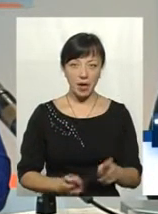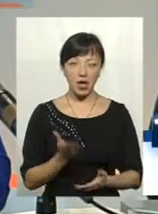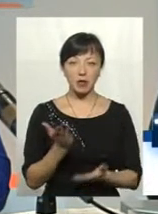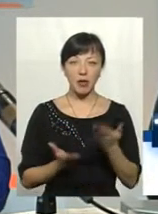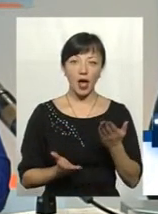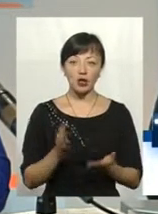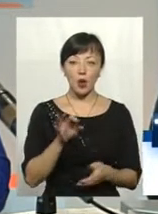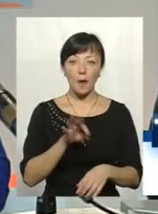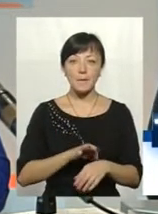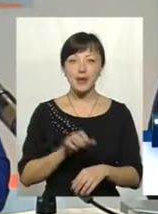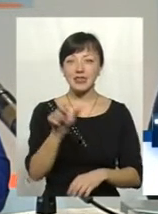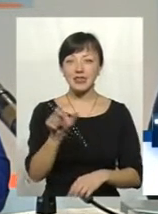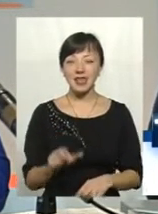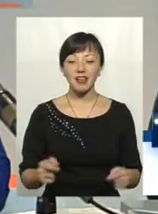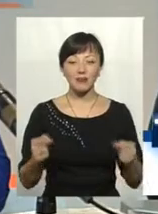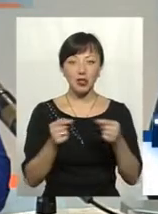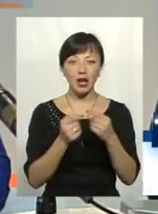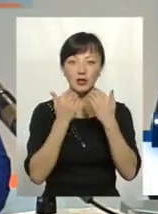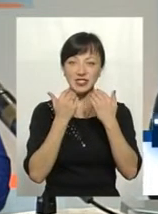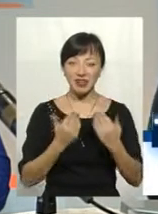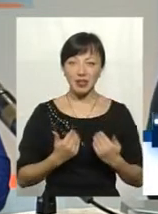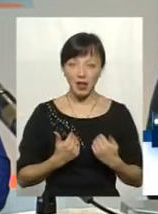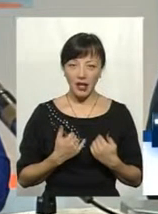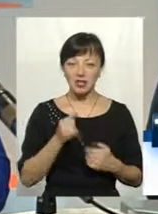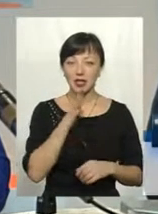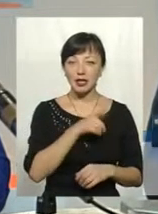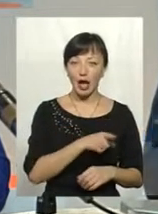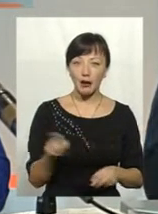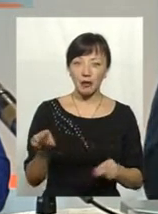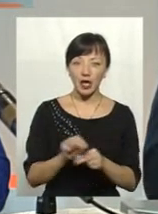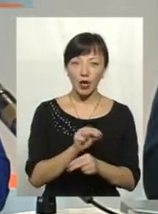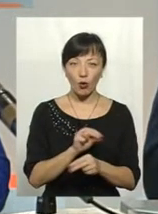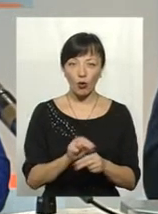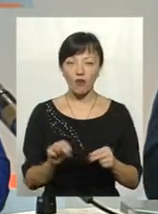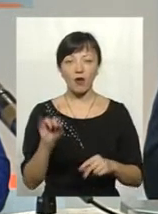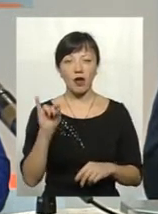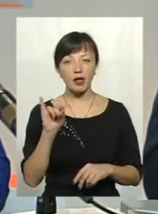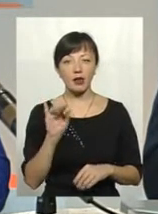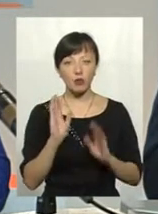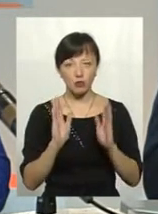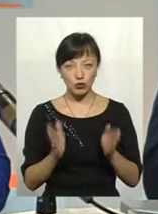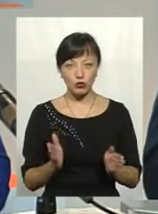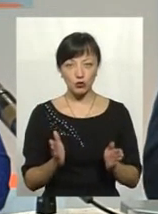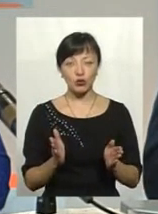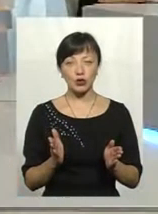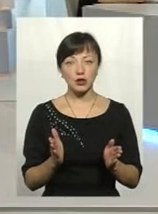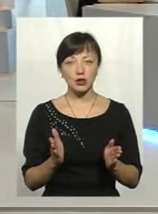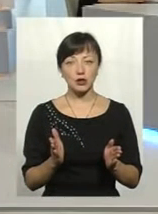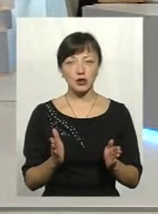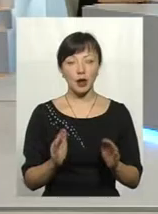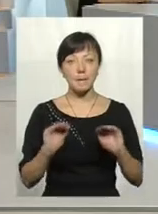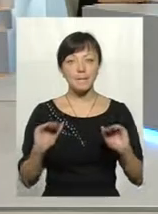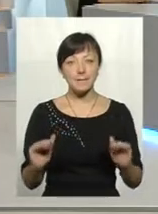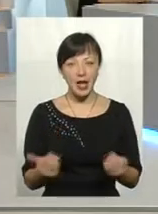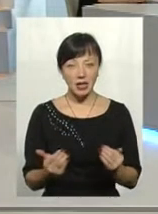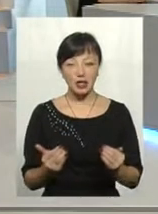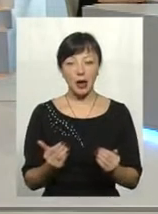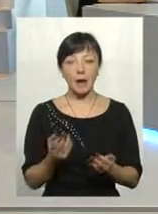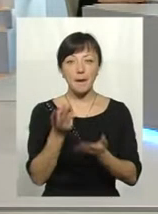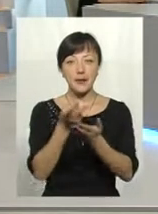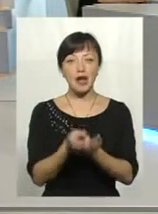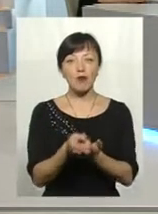пацієнт вчасно звертається до нас, то і терміни лікування будуть значно меншими перебування